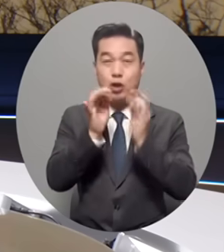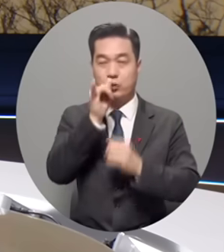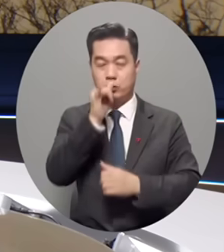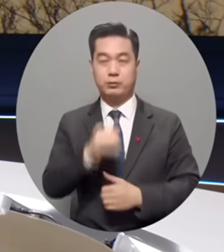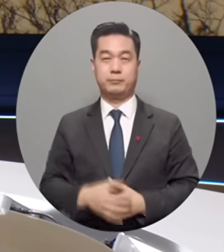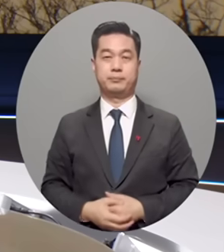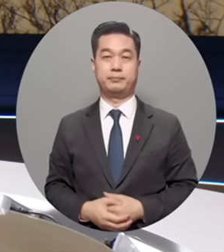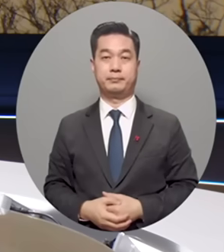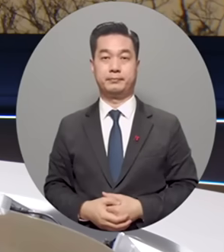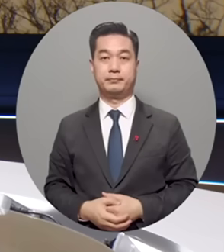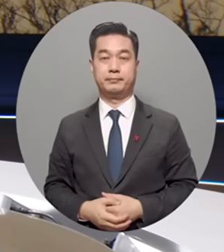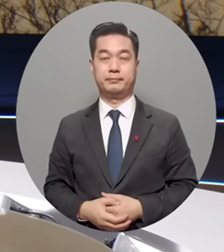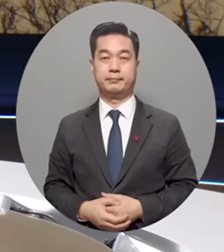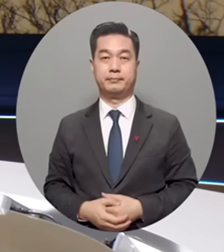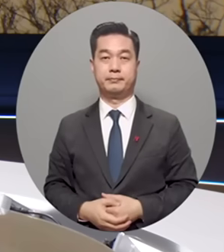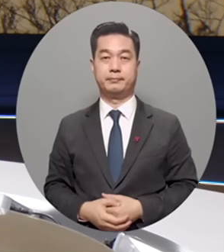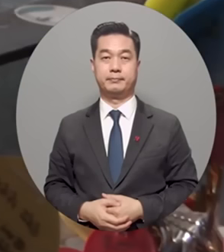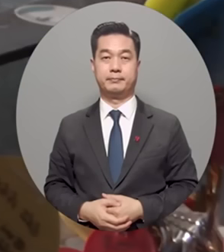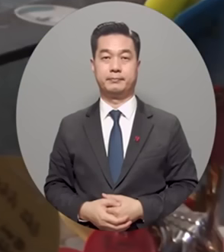기자가 전하겠습니다.